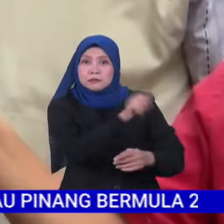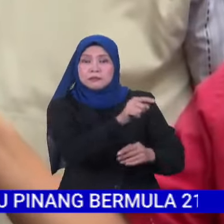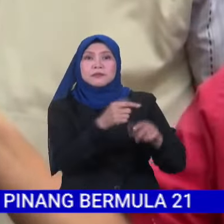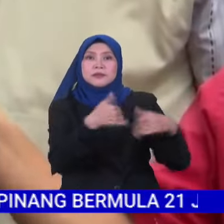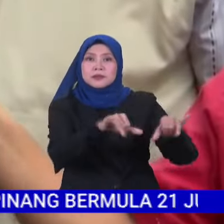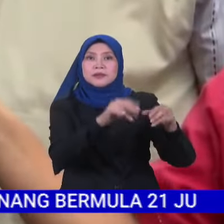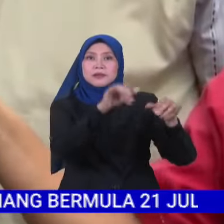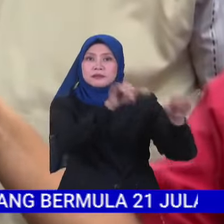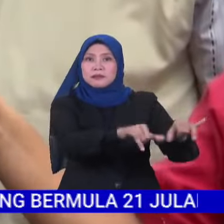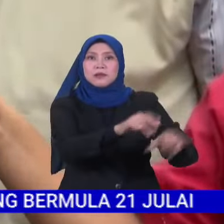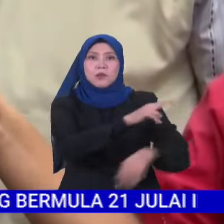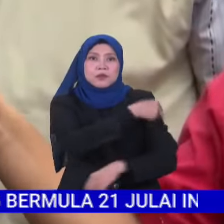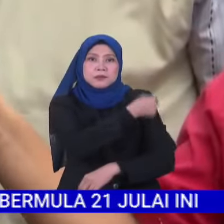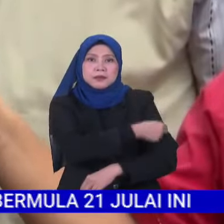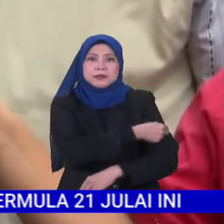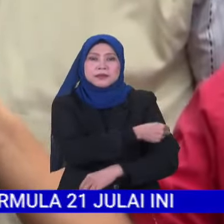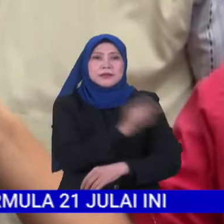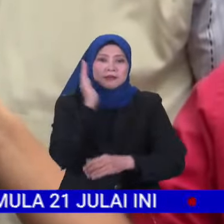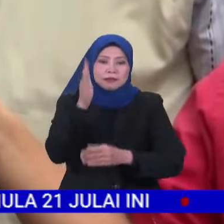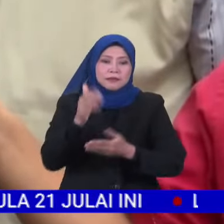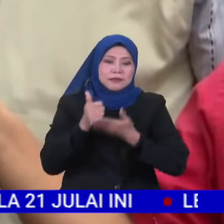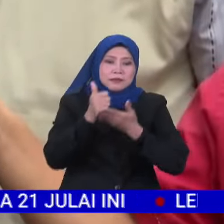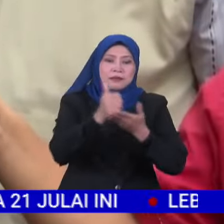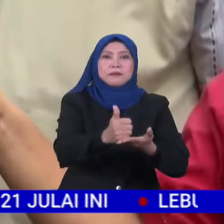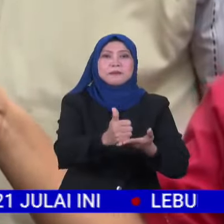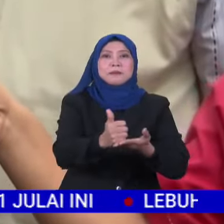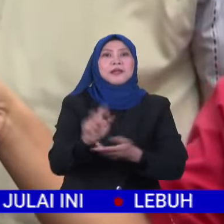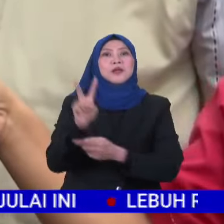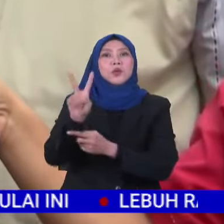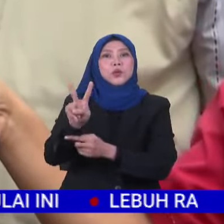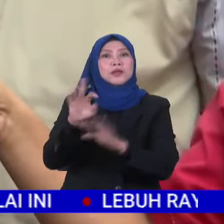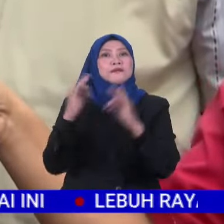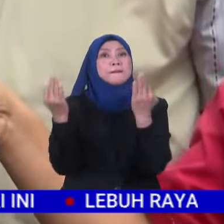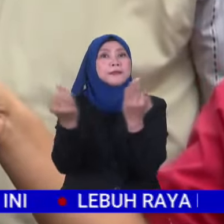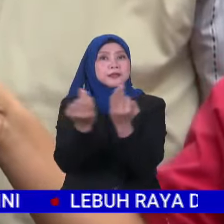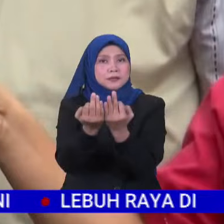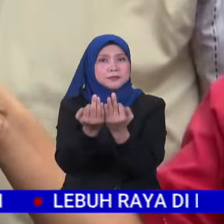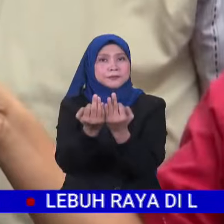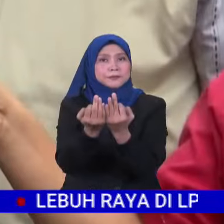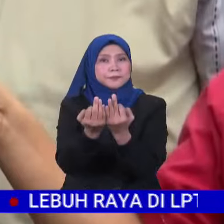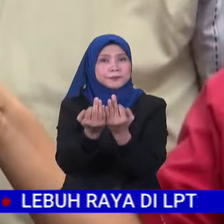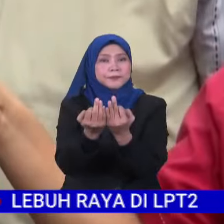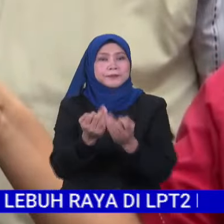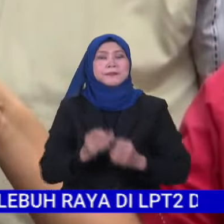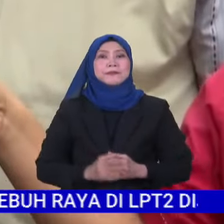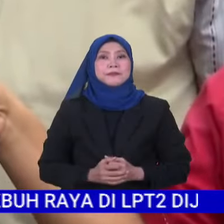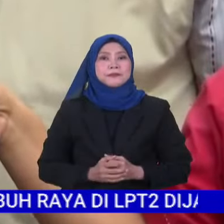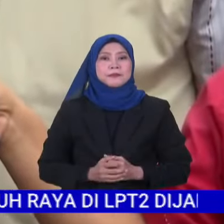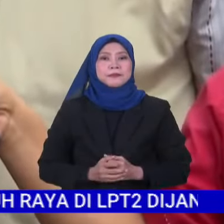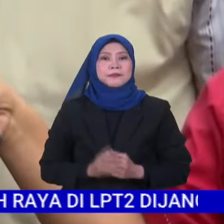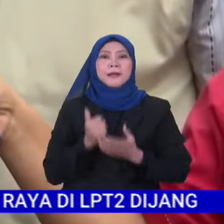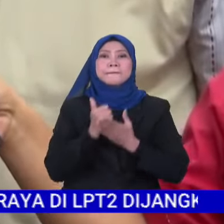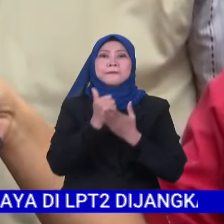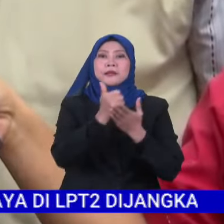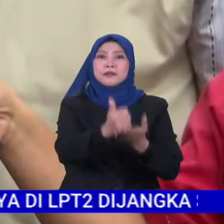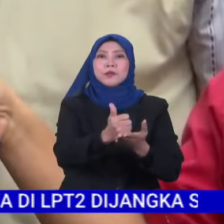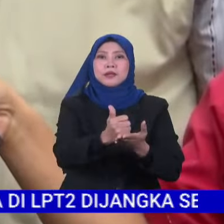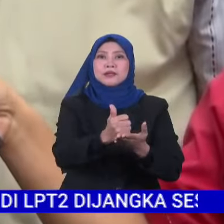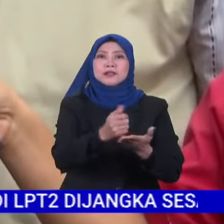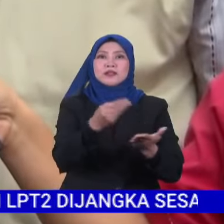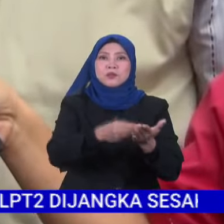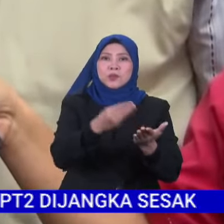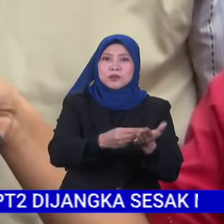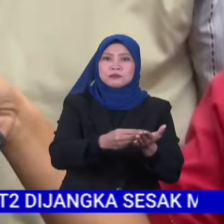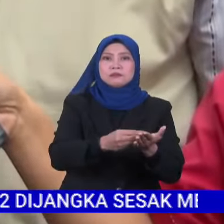Hospital kami akan sampaikan bantuan kepada dua keluarga ini eh bantuan berupa uang tunai